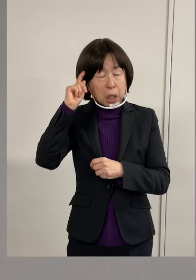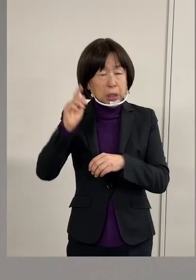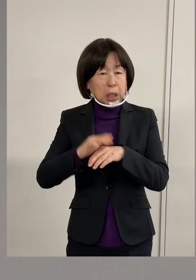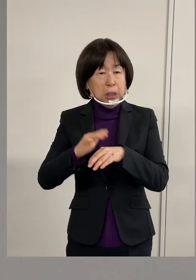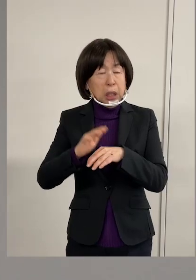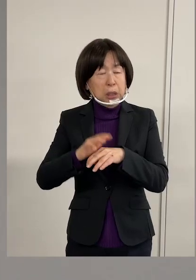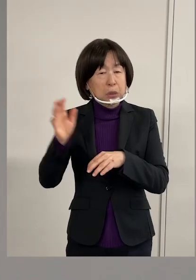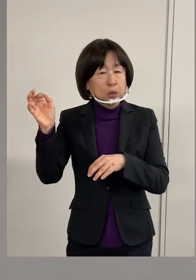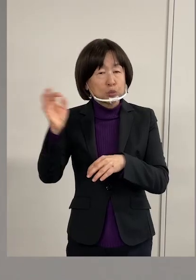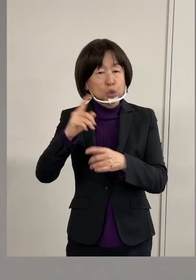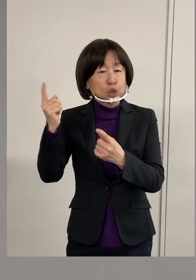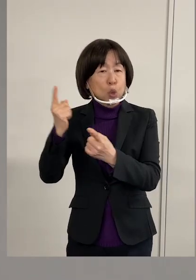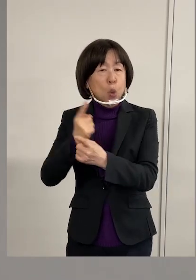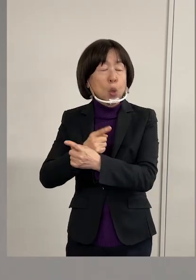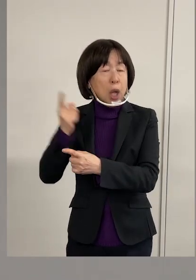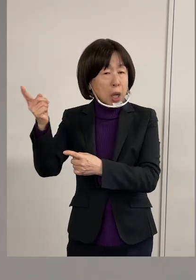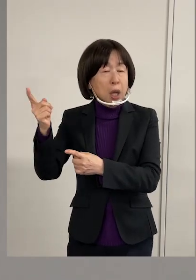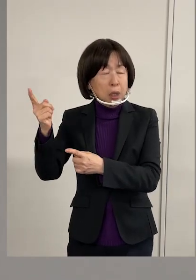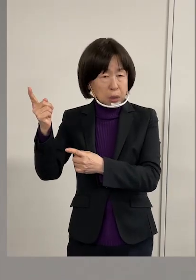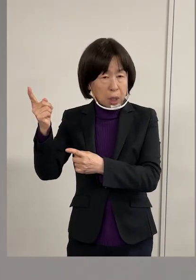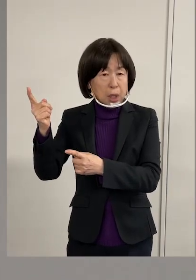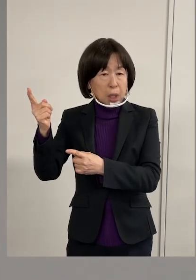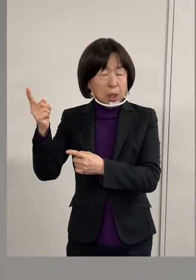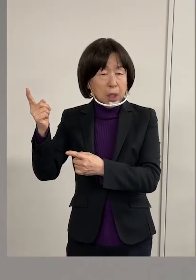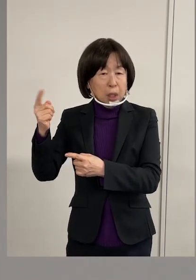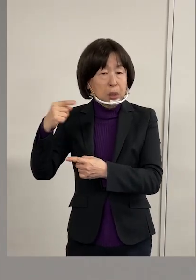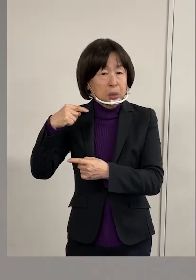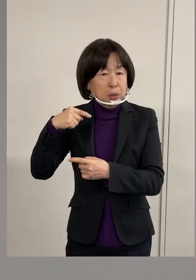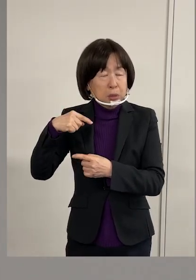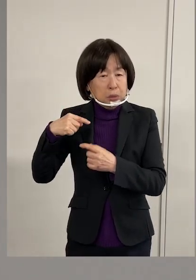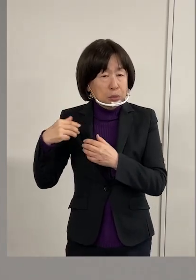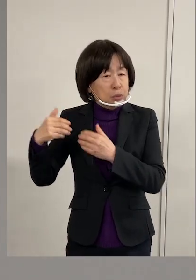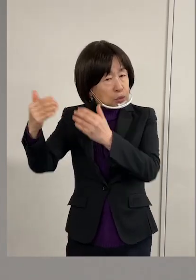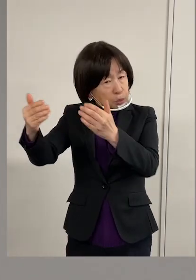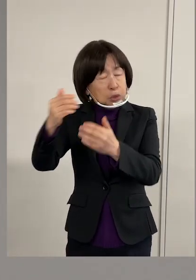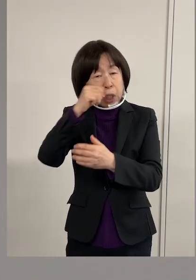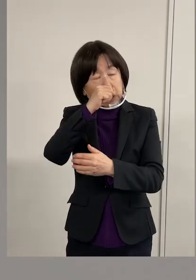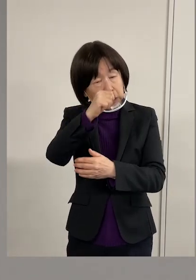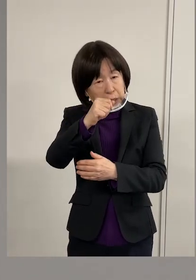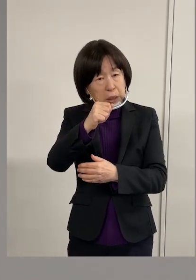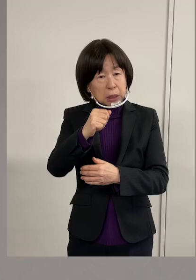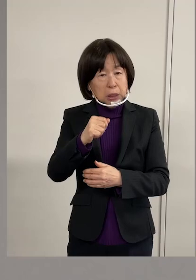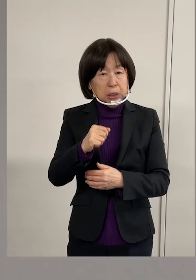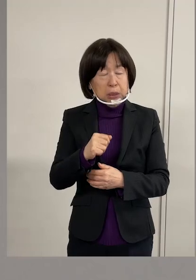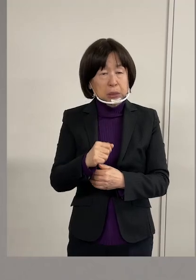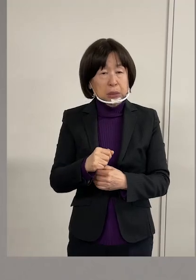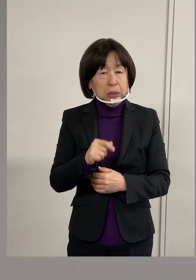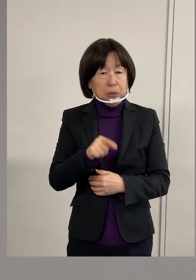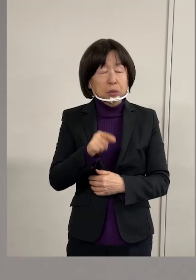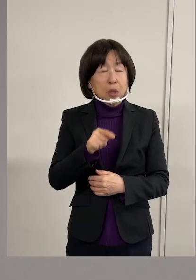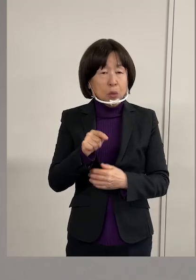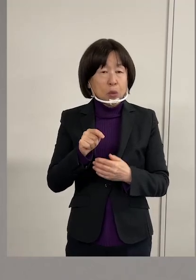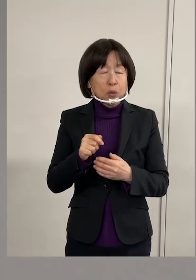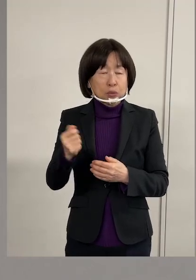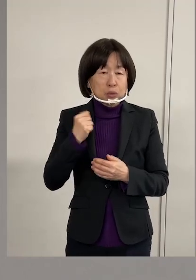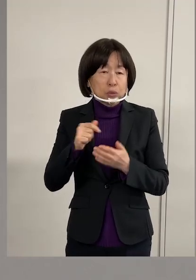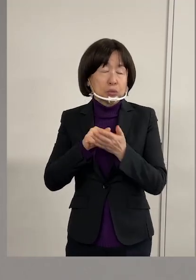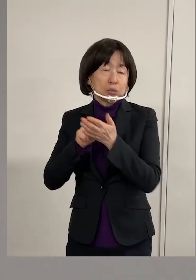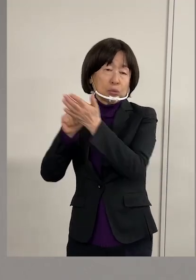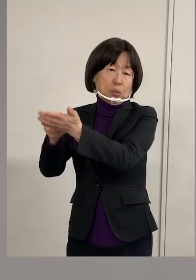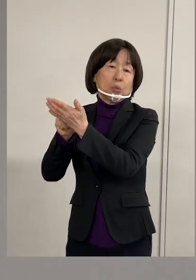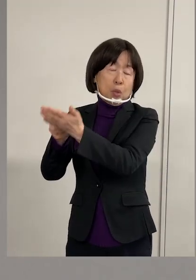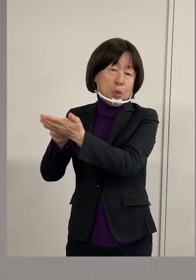ではないかというふうに全国市長会のこれは体制ですので、そこ強く今要請をしているところです。与党内